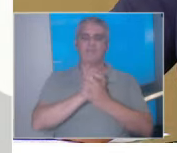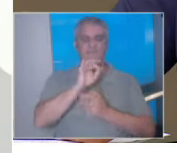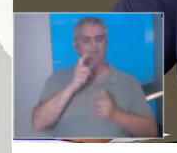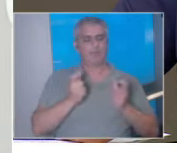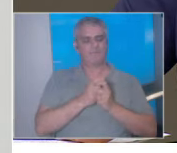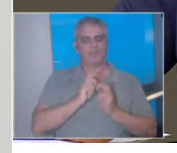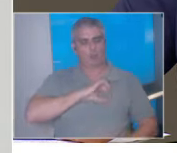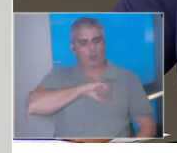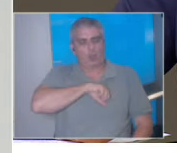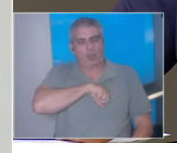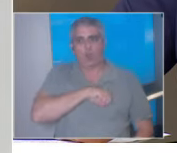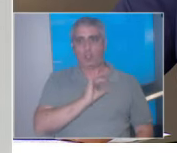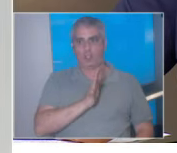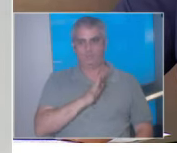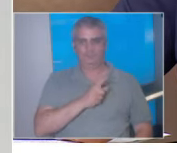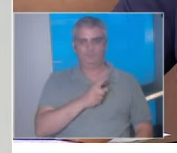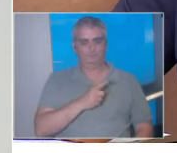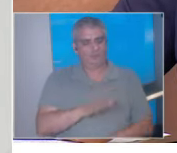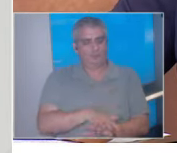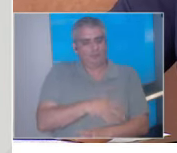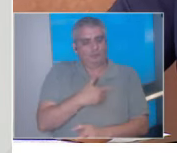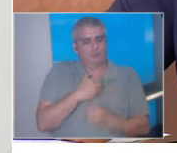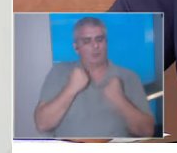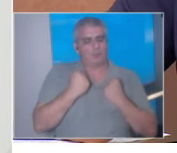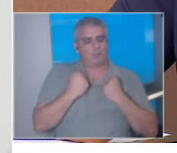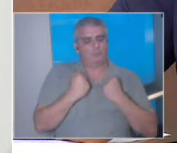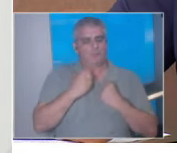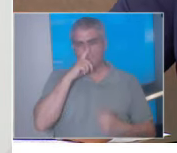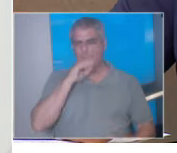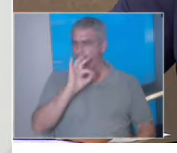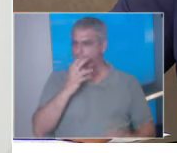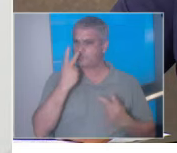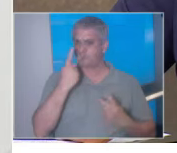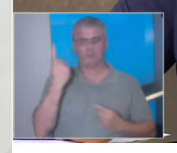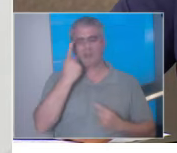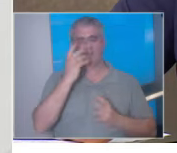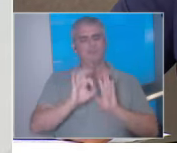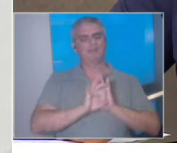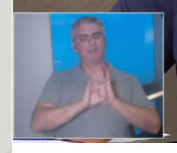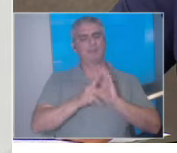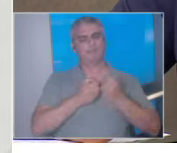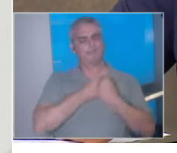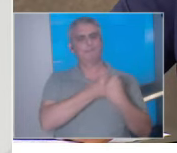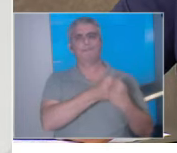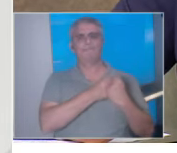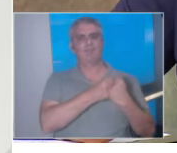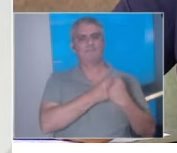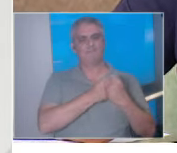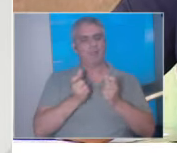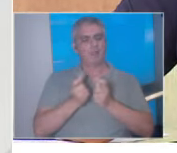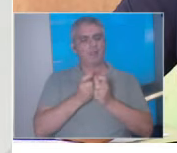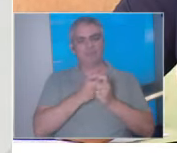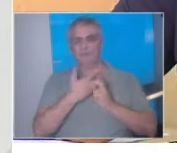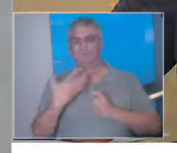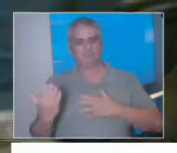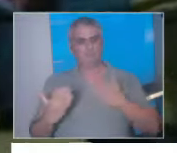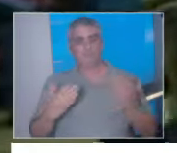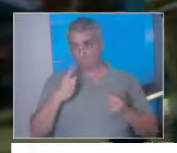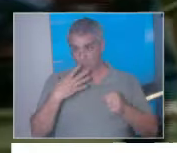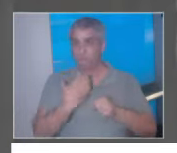כאב לב ורגשות עזים. אבא שלך נחשב לאחד מסמלי המאבק הדתי. הוא הרגיש